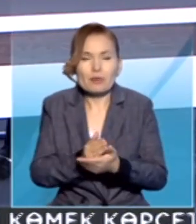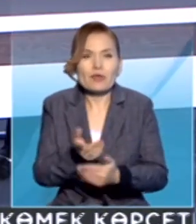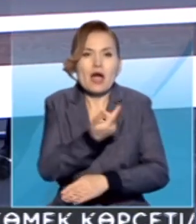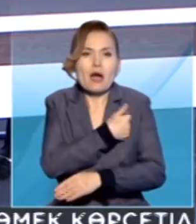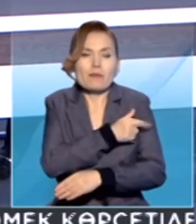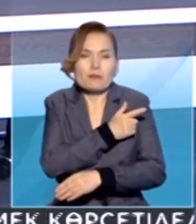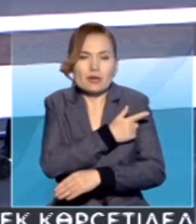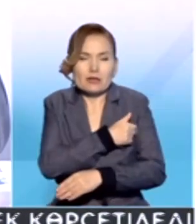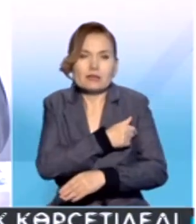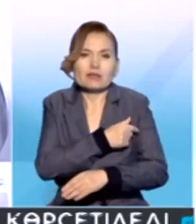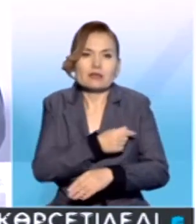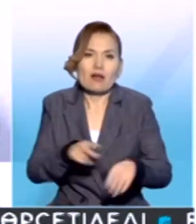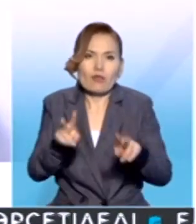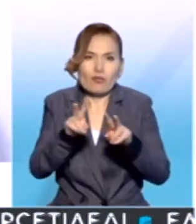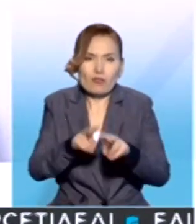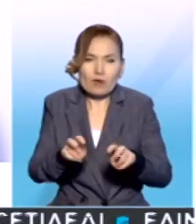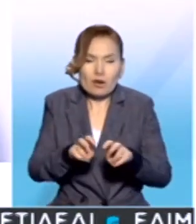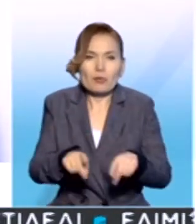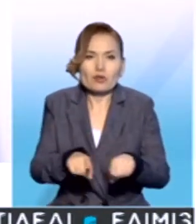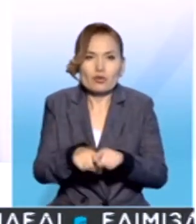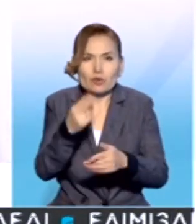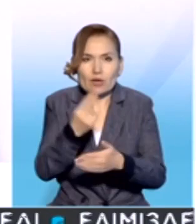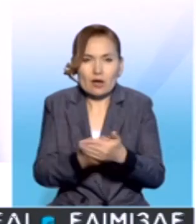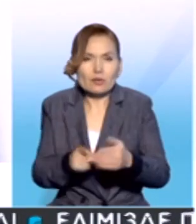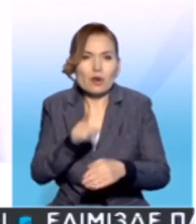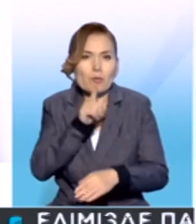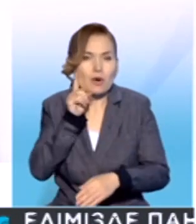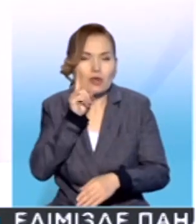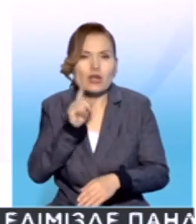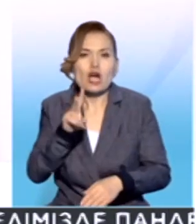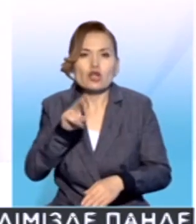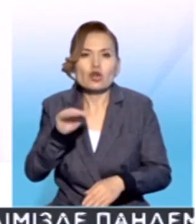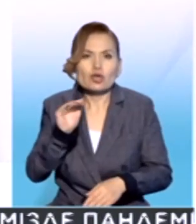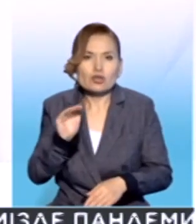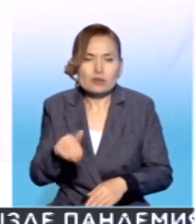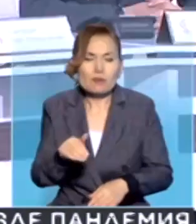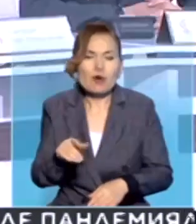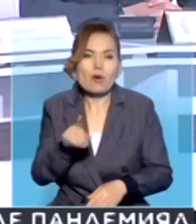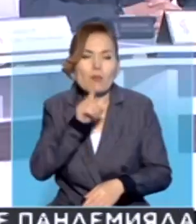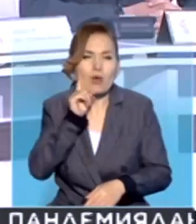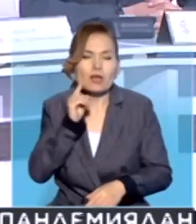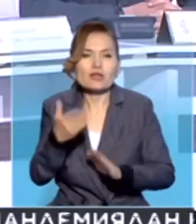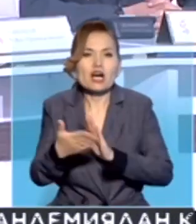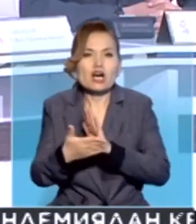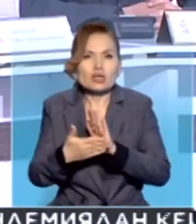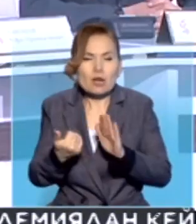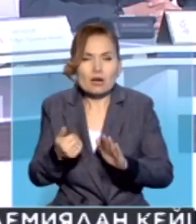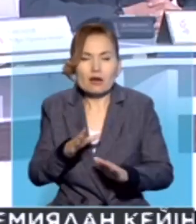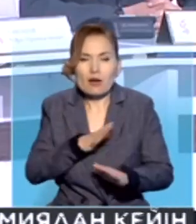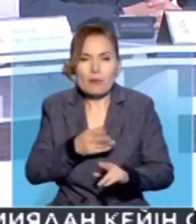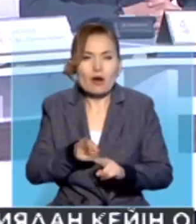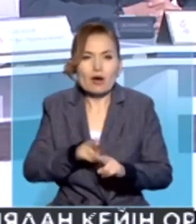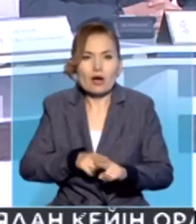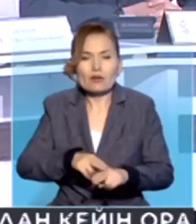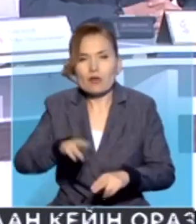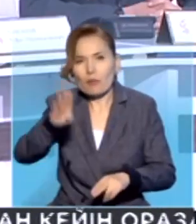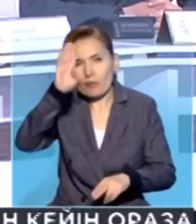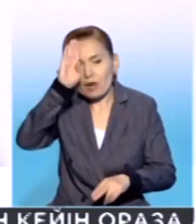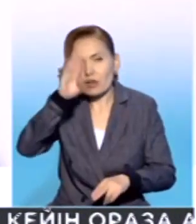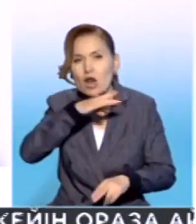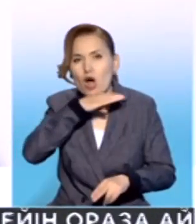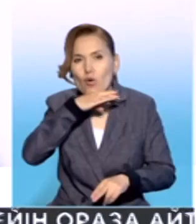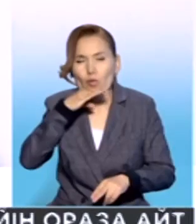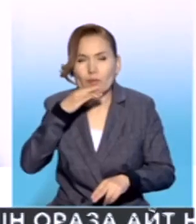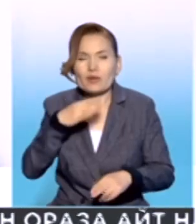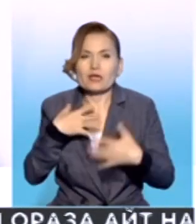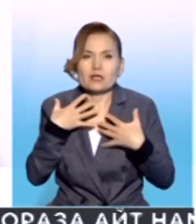өтпей қалатындар да аз емес. Жыл сайын елімізде 200 мыңнан аса азамат әскерге шақырылса да, 4-тен бірі ғана сарбаз атанады. Себебі